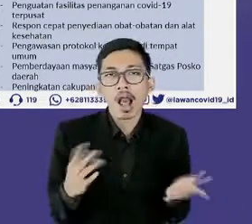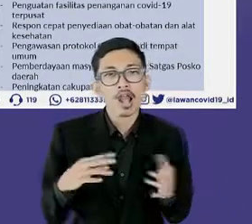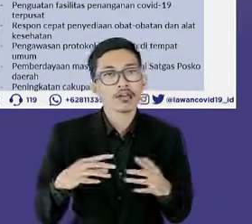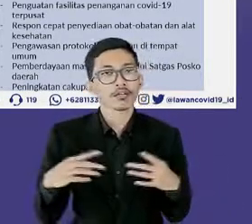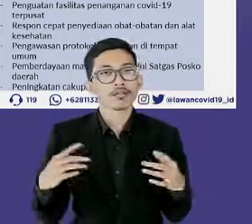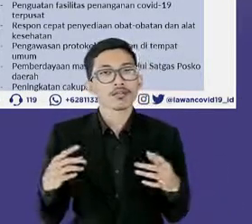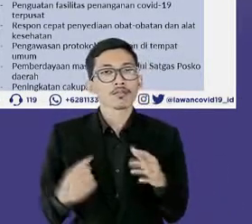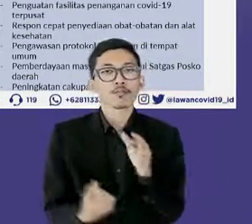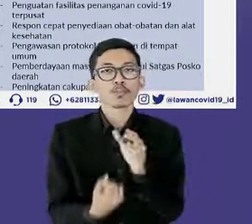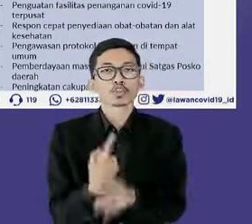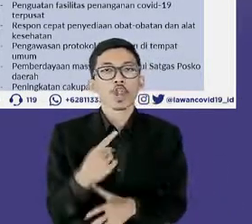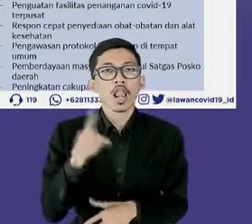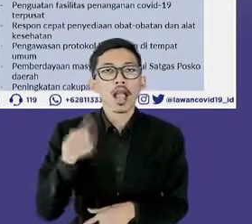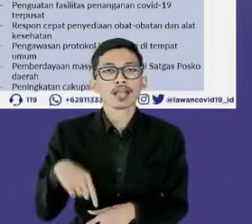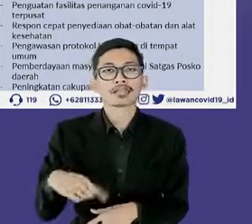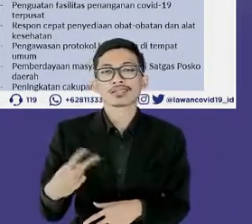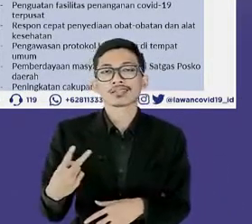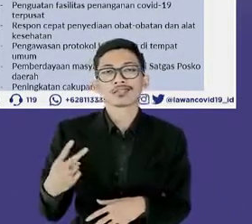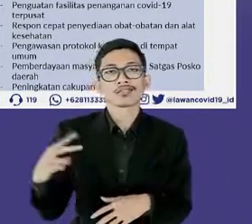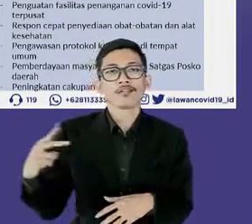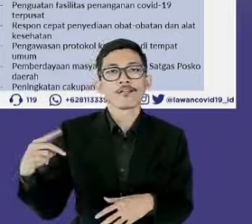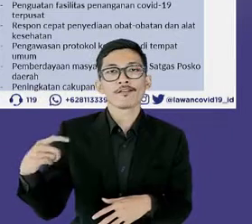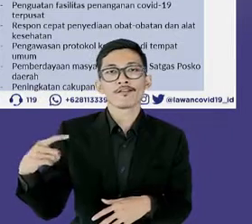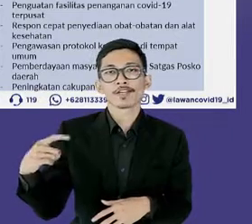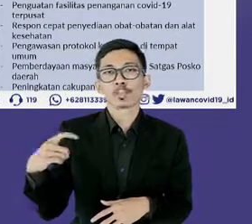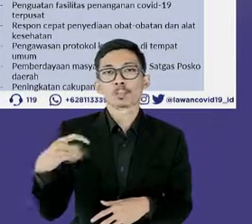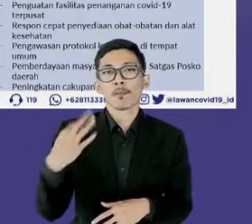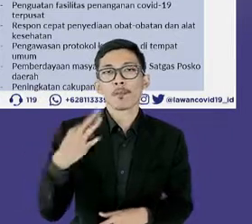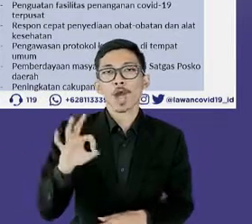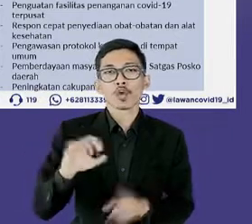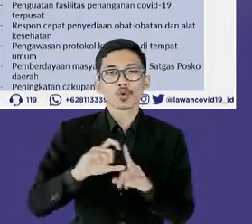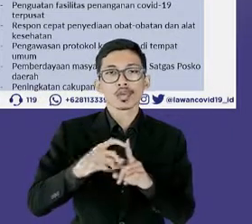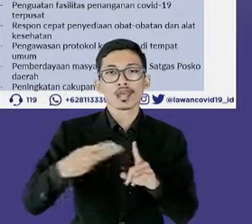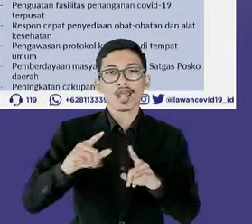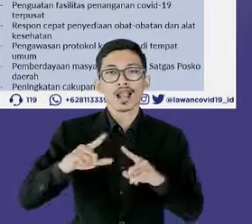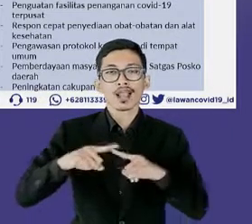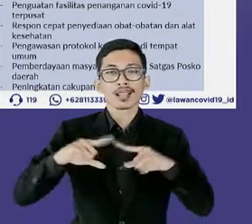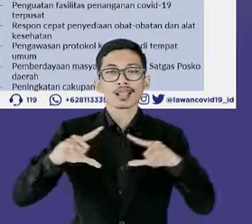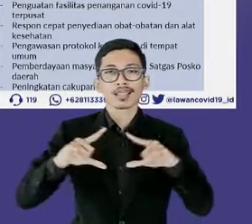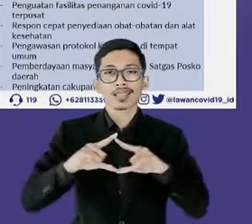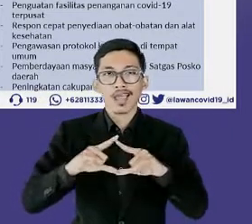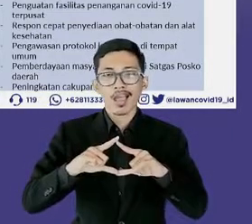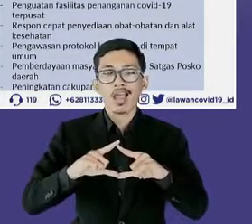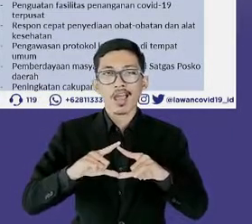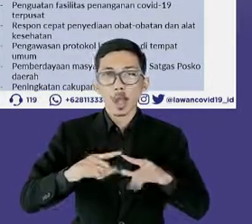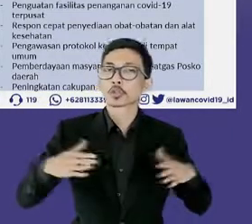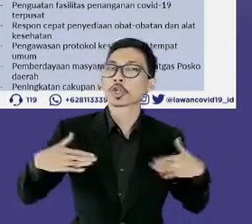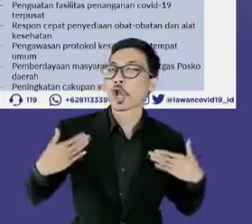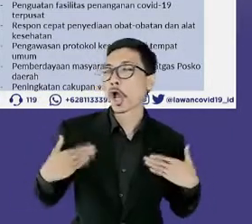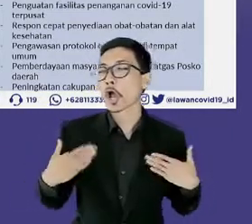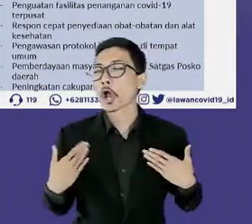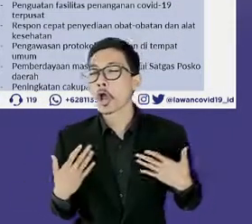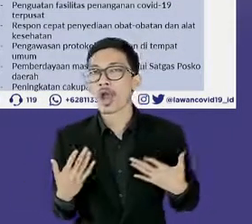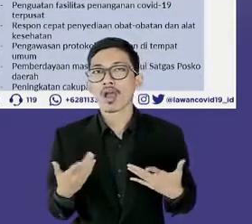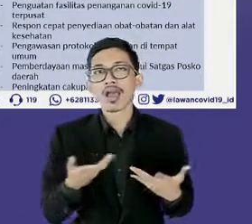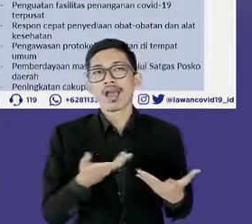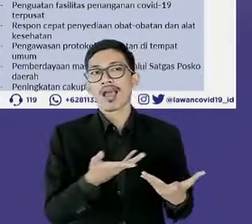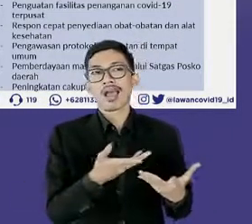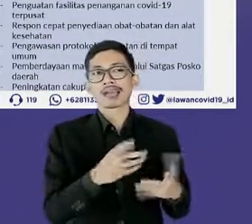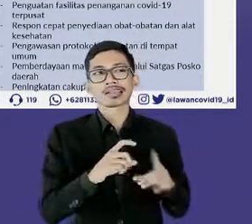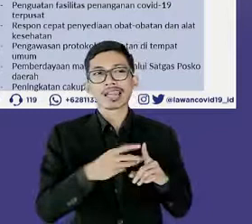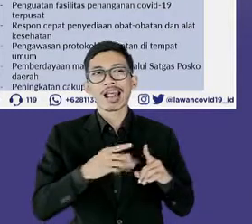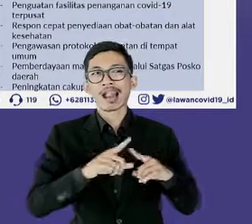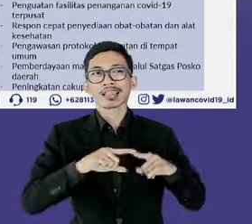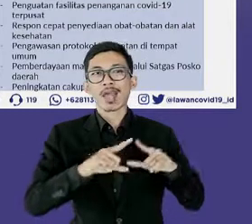bermunculan salah satunya adalah Cluster kegiatan keagamaan Hai yuforia terbebas dari coffee 19 ini